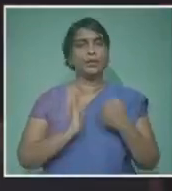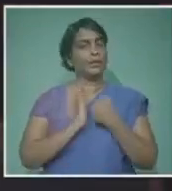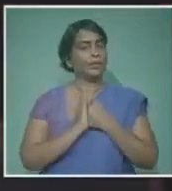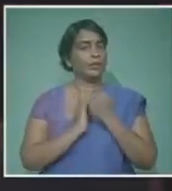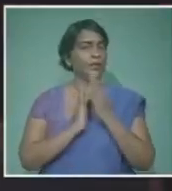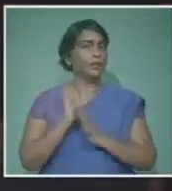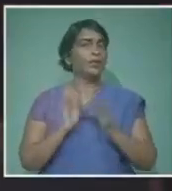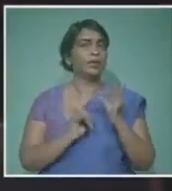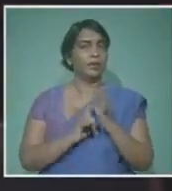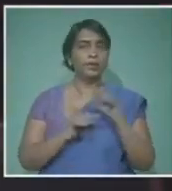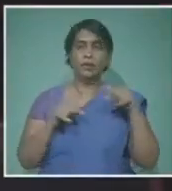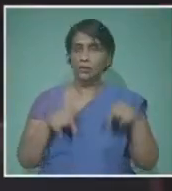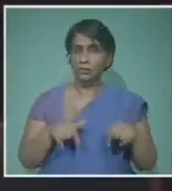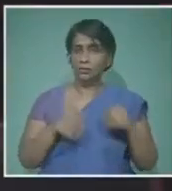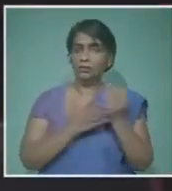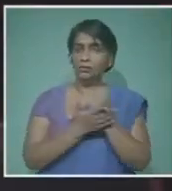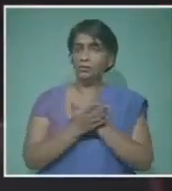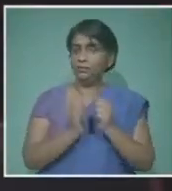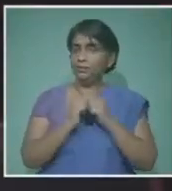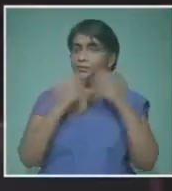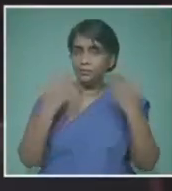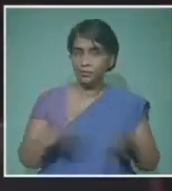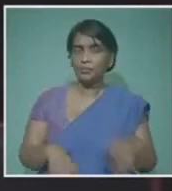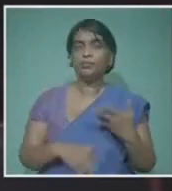දැන් මේ ඔක්කොම කළා අන්තිමට කියනවා